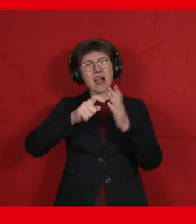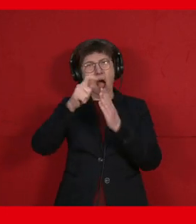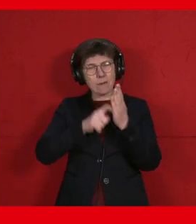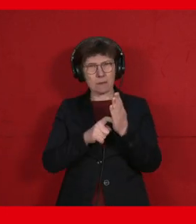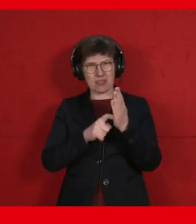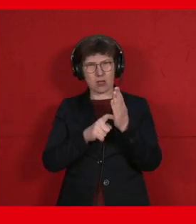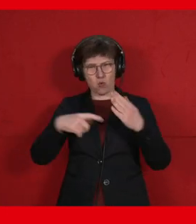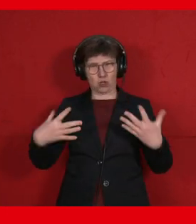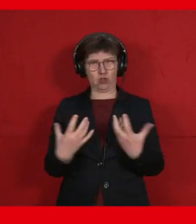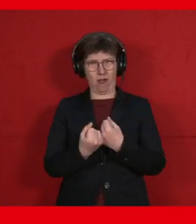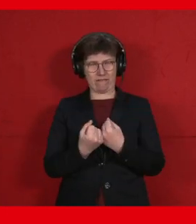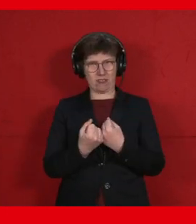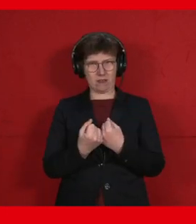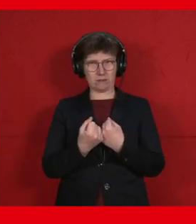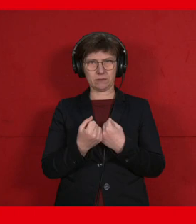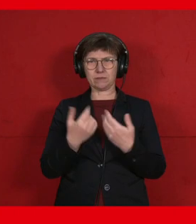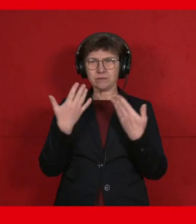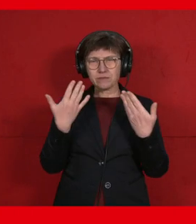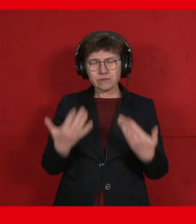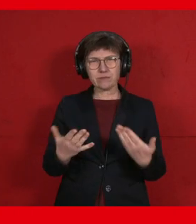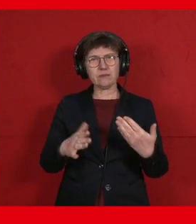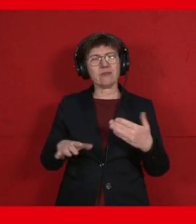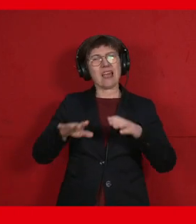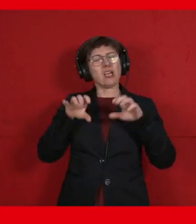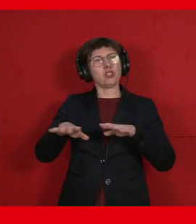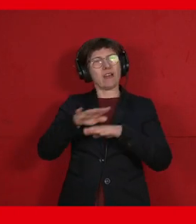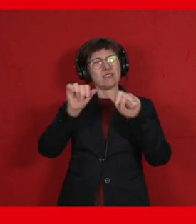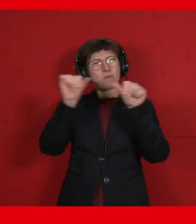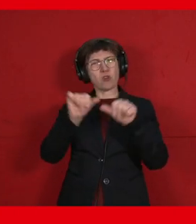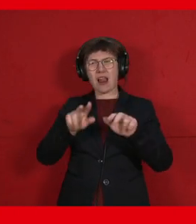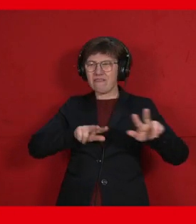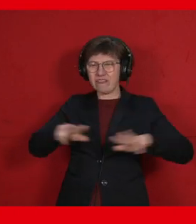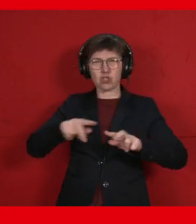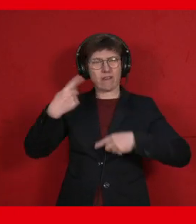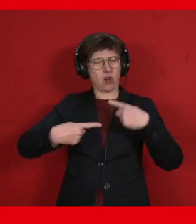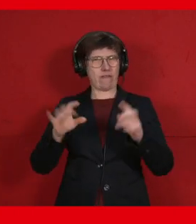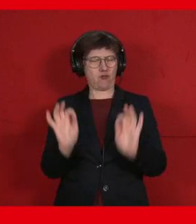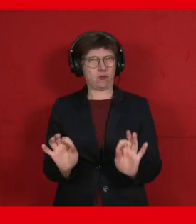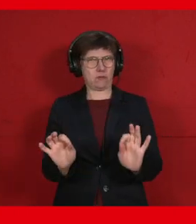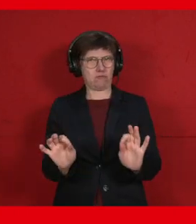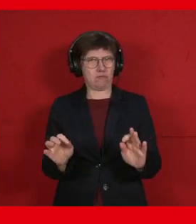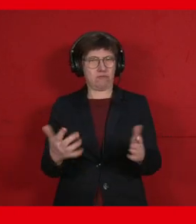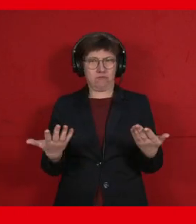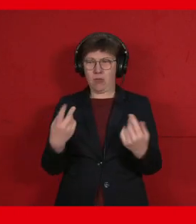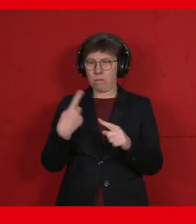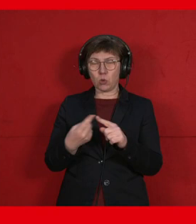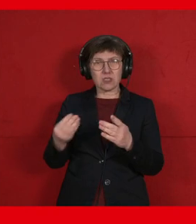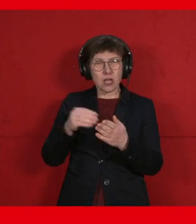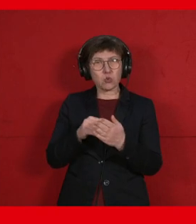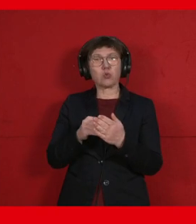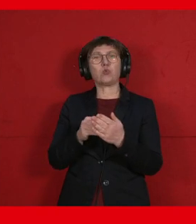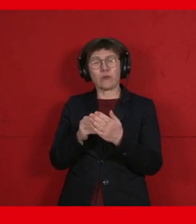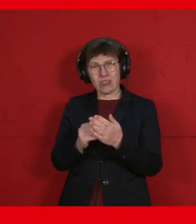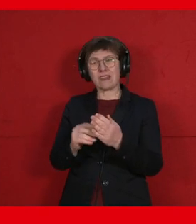dazu führen, dass eben diese Geschäftsmodelle wirtschaftlich sind und dass insofern auch sowohl